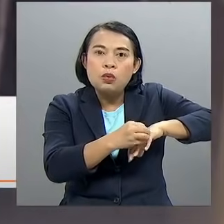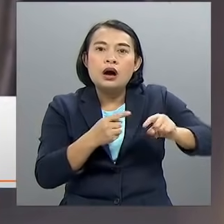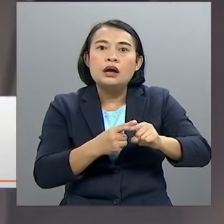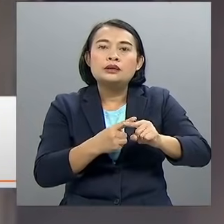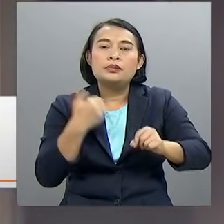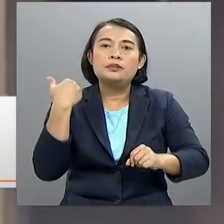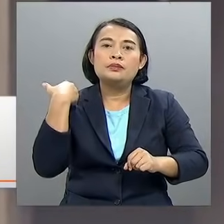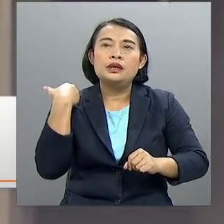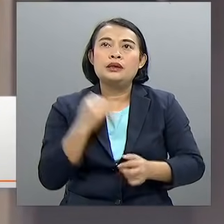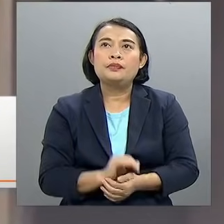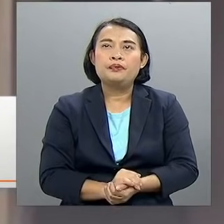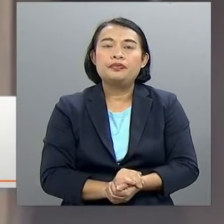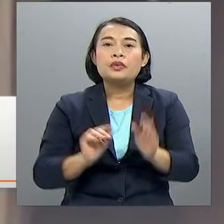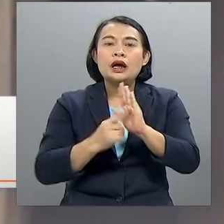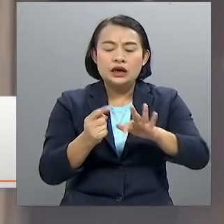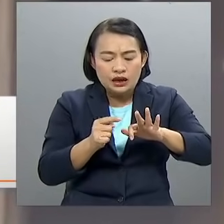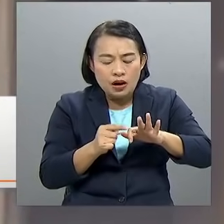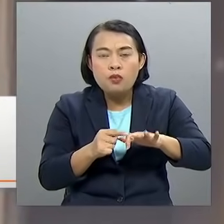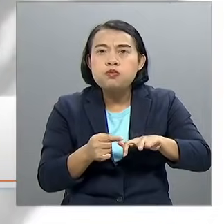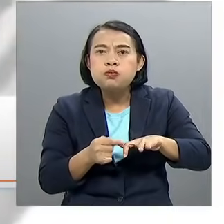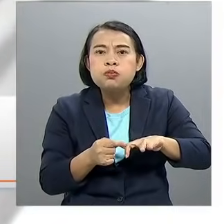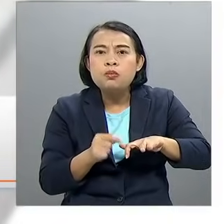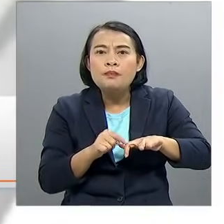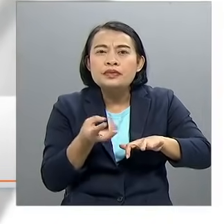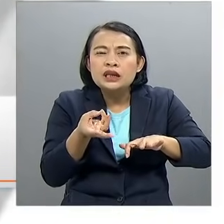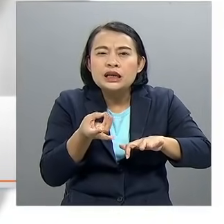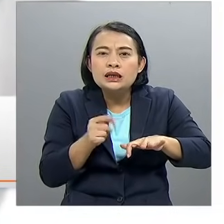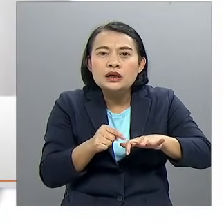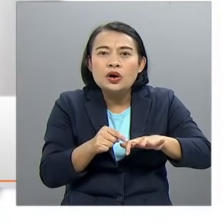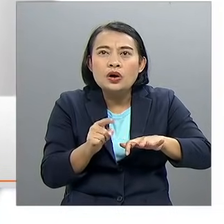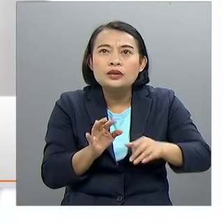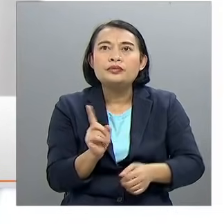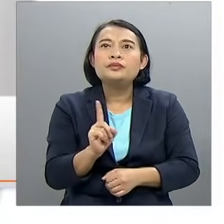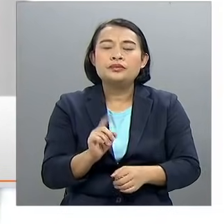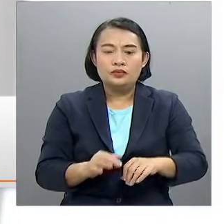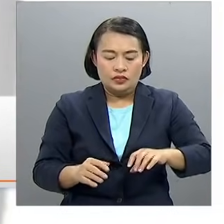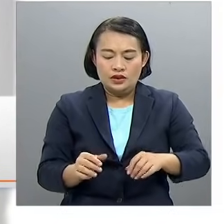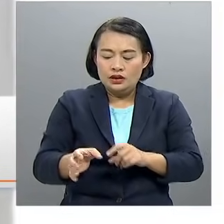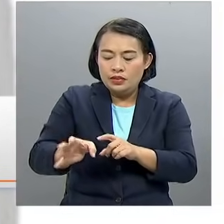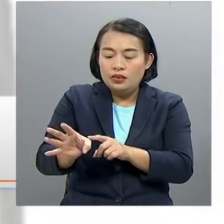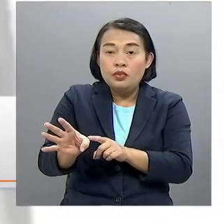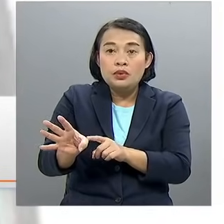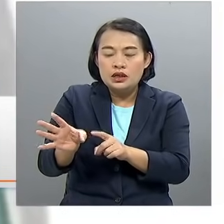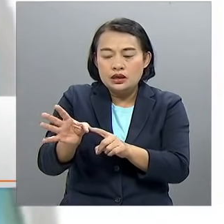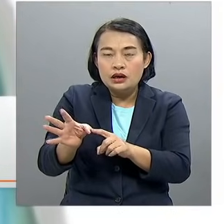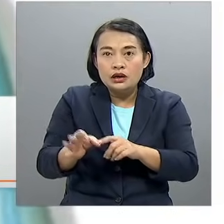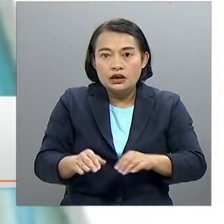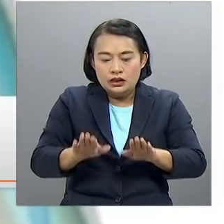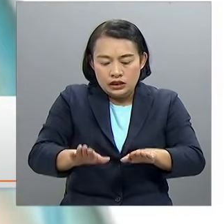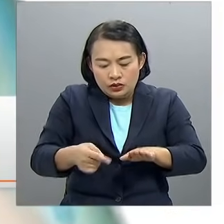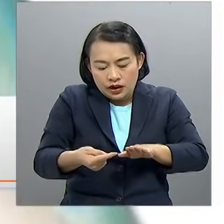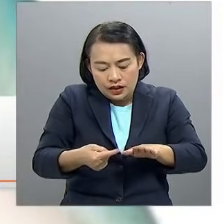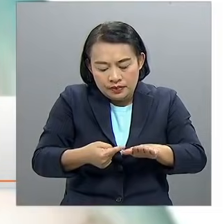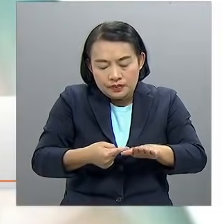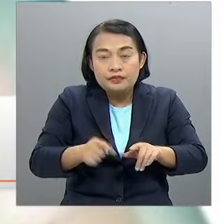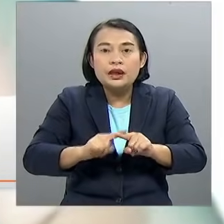แรกเป็นข้อเดียวอาจเป็นนิดหน่อยซึ่งส่วนใหญ่อาจจะเกิดที่โคนข้อนิ้วหัวแม่มือหัวแม่เท้าข้อเท้าหรือว่าขอเขาได้หมดเลยนะครับ